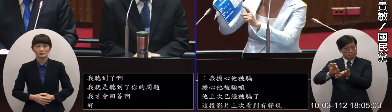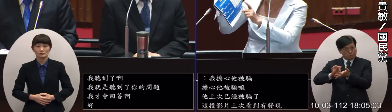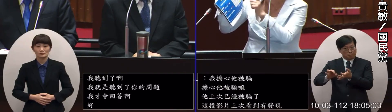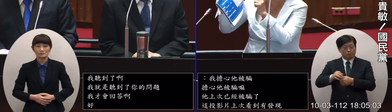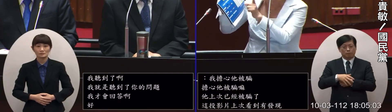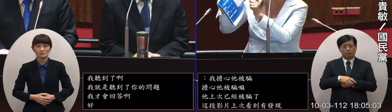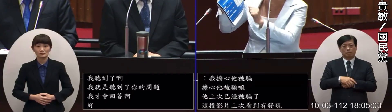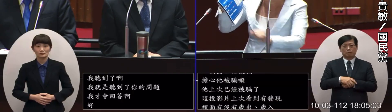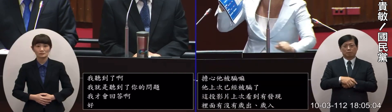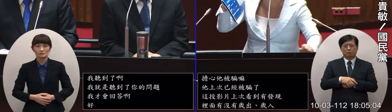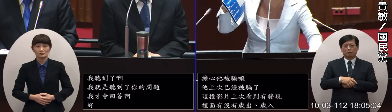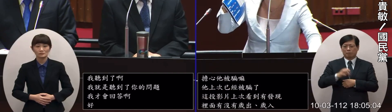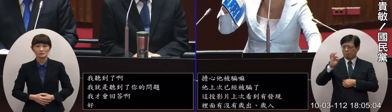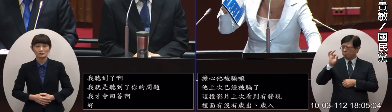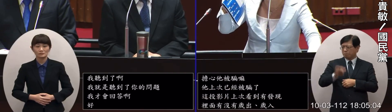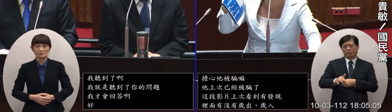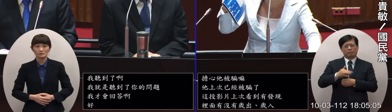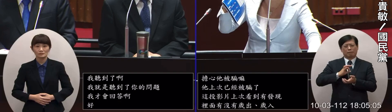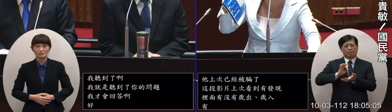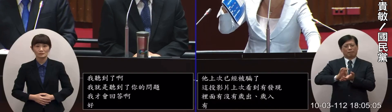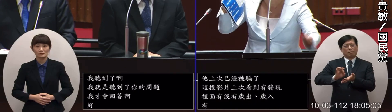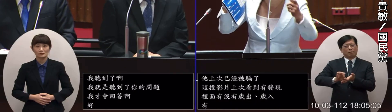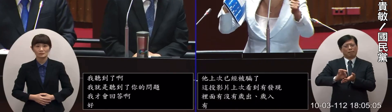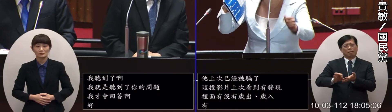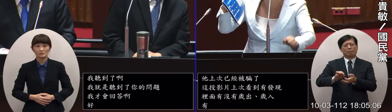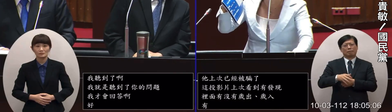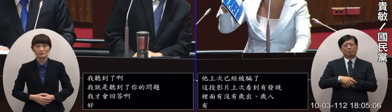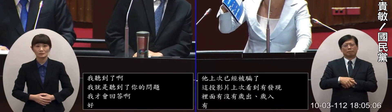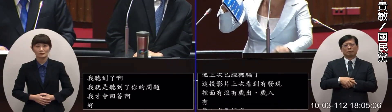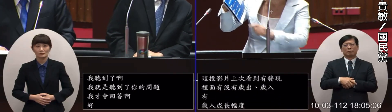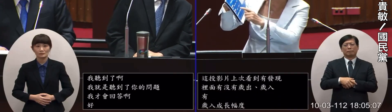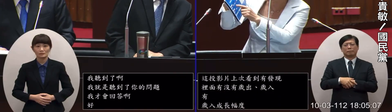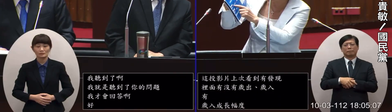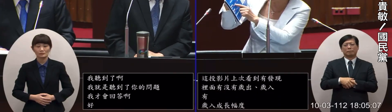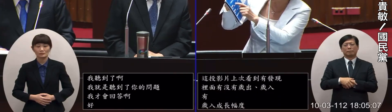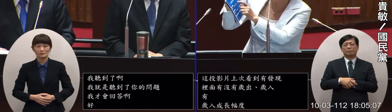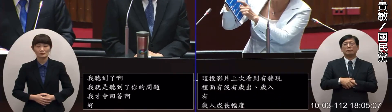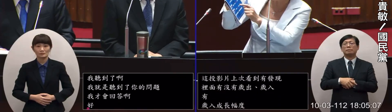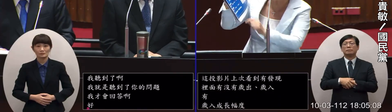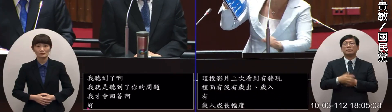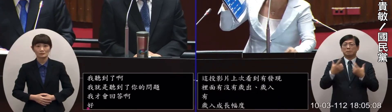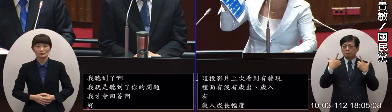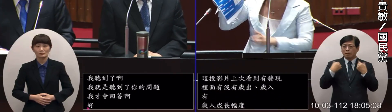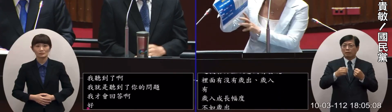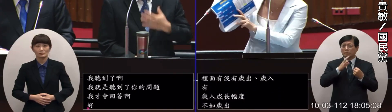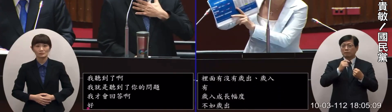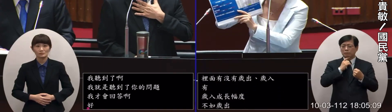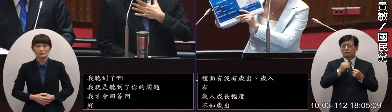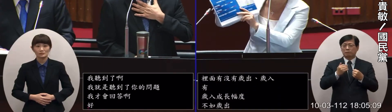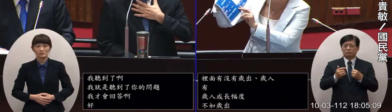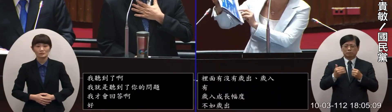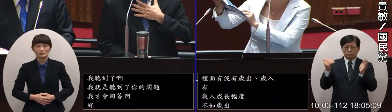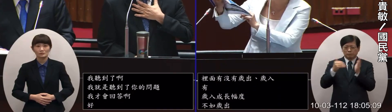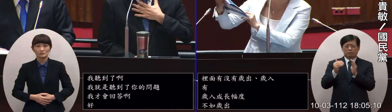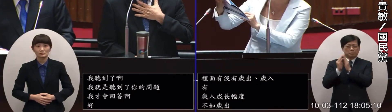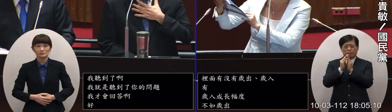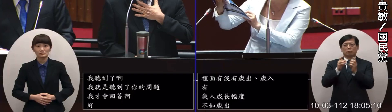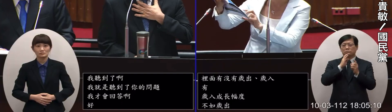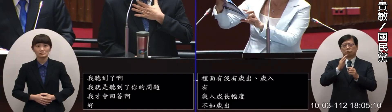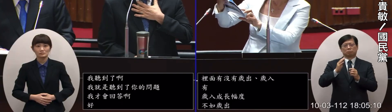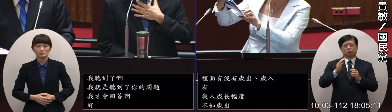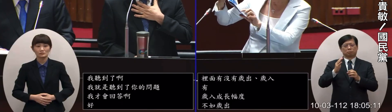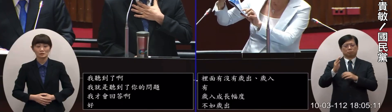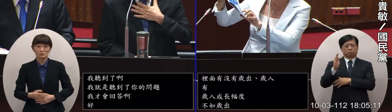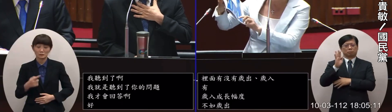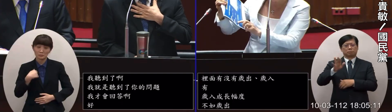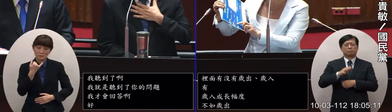以急速的方式呢在支出的，所以你已经几乎是上奏，这个数据呢都是官员的哈。